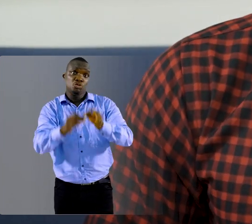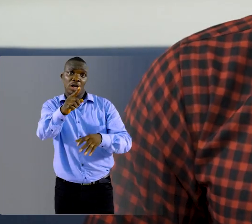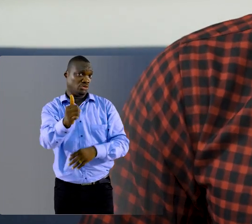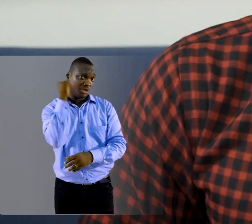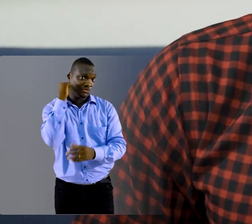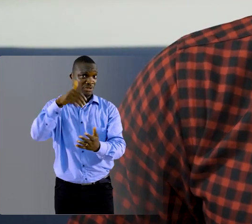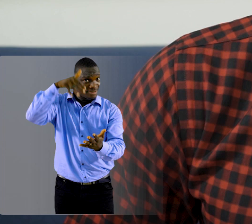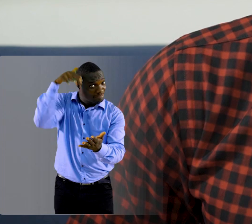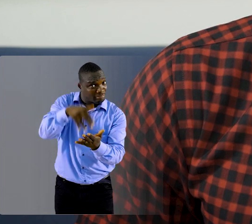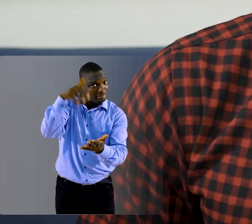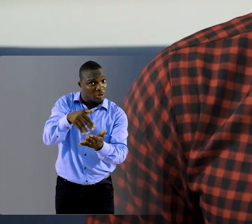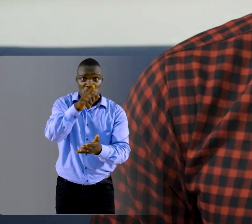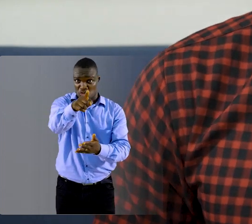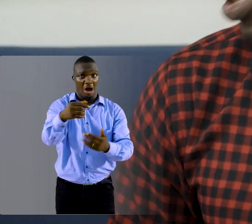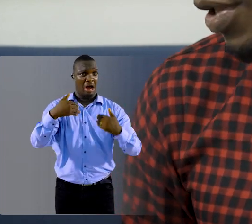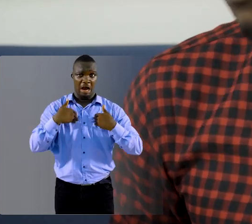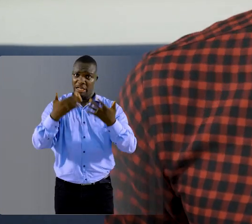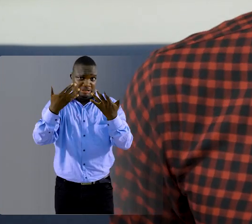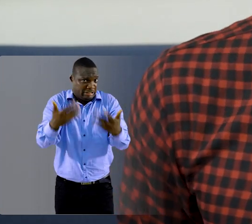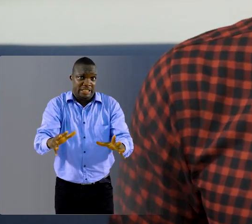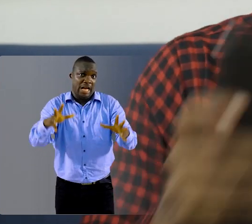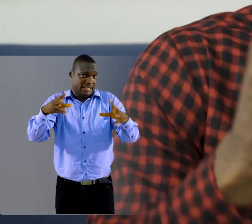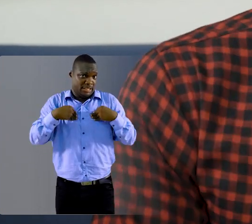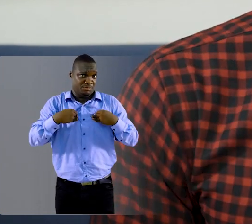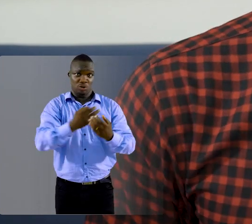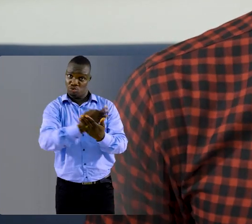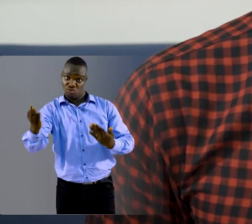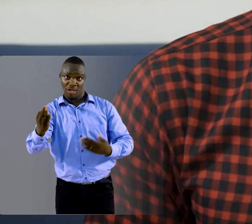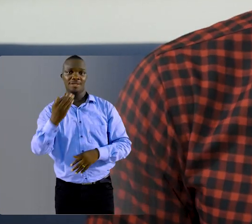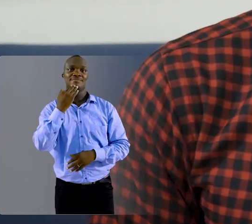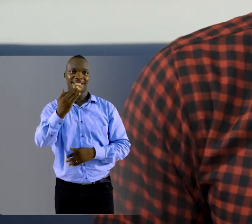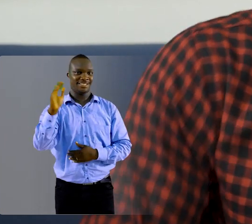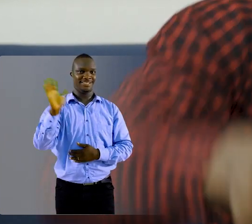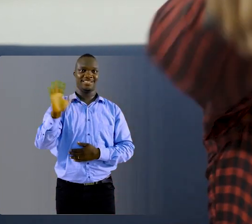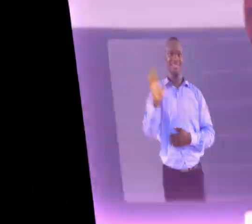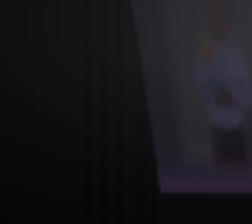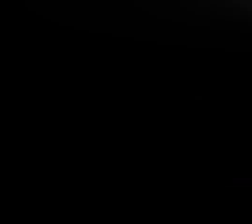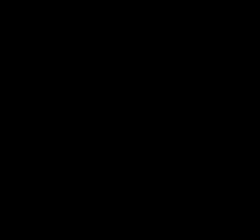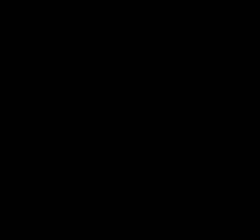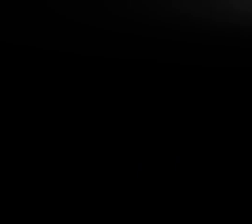refuse ou néglige de bosser a déjà accepté d'avance d'échouer. À demain.